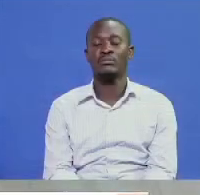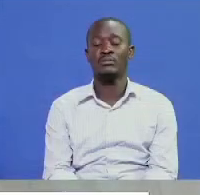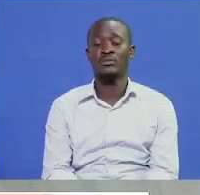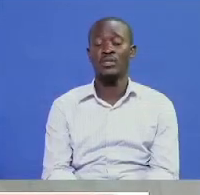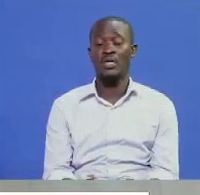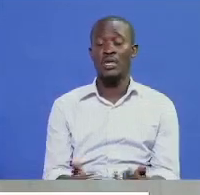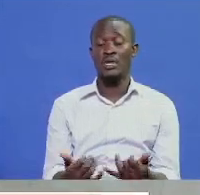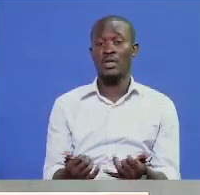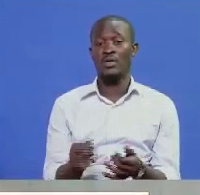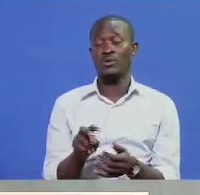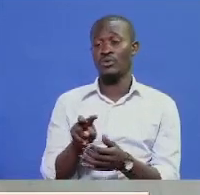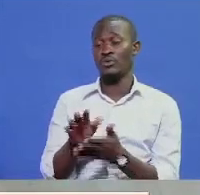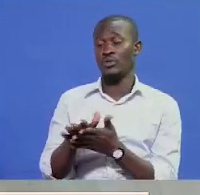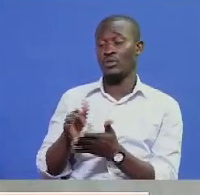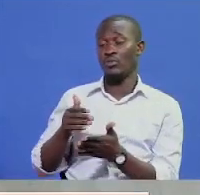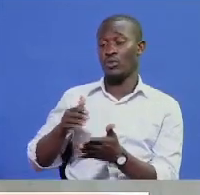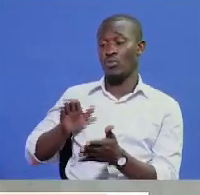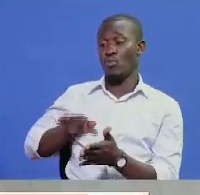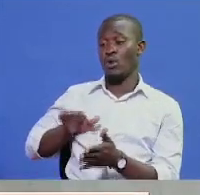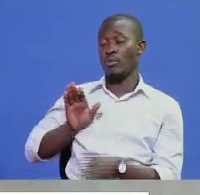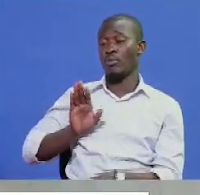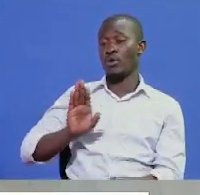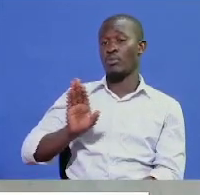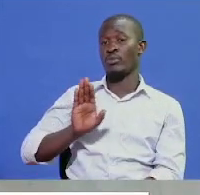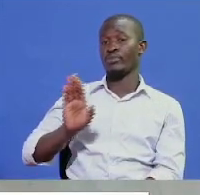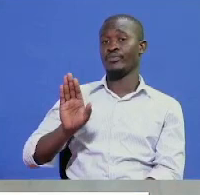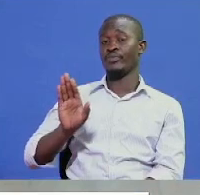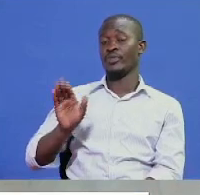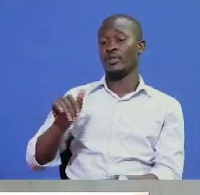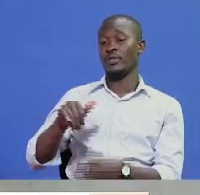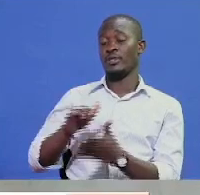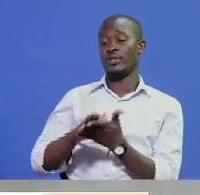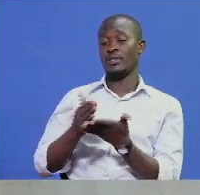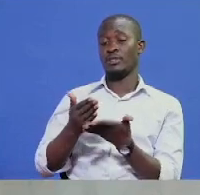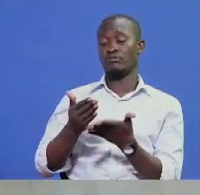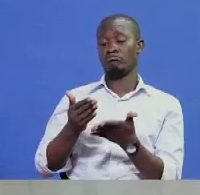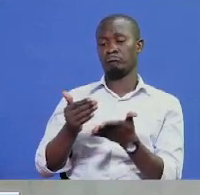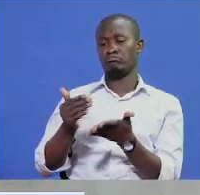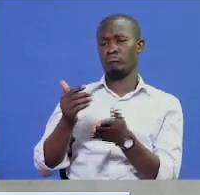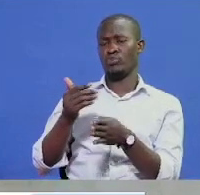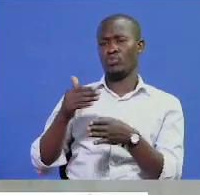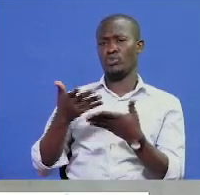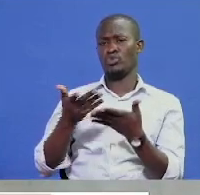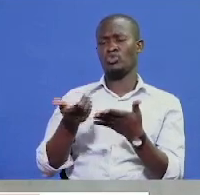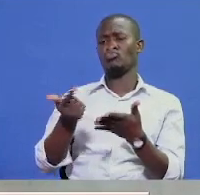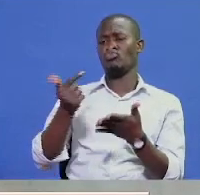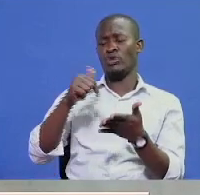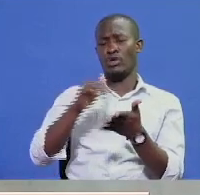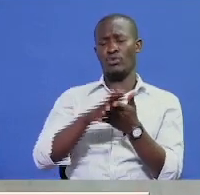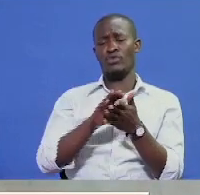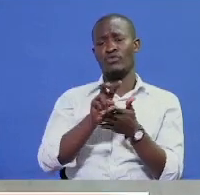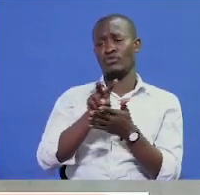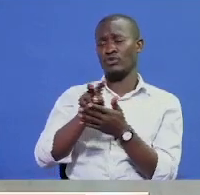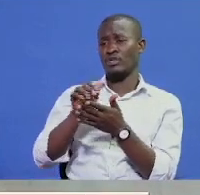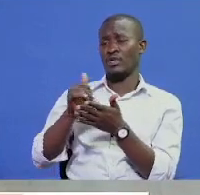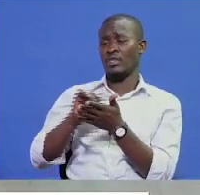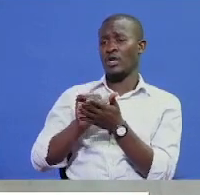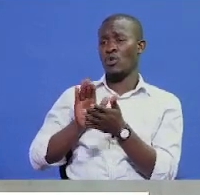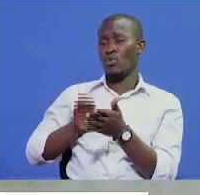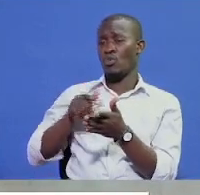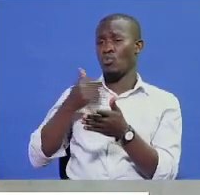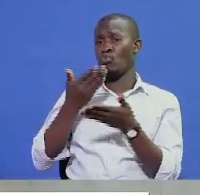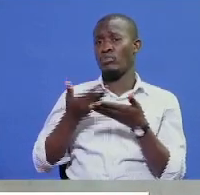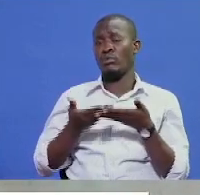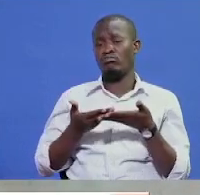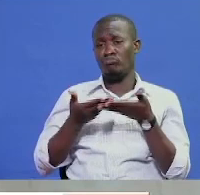Naam, sasa tuangazie makala ya mwanamke mwake mwake. Katika mwanamke mwake mwake hii leo tunamwangazia mwanamke